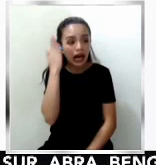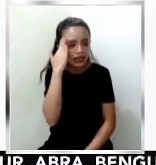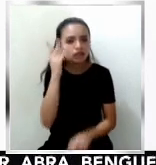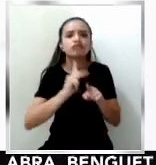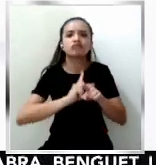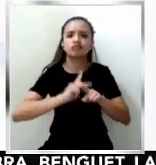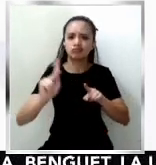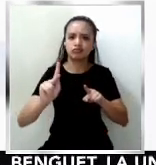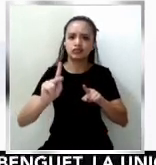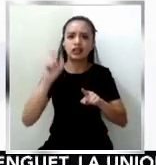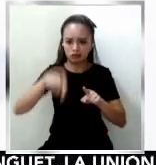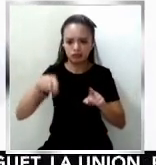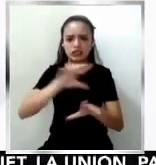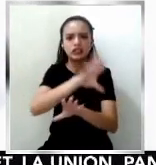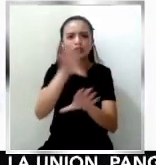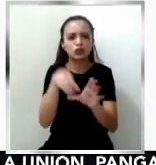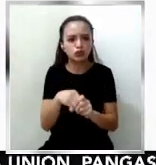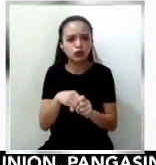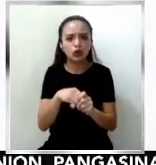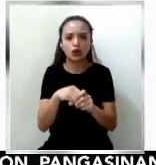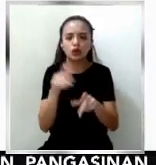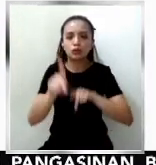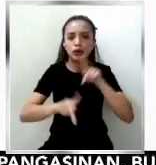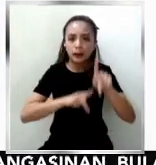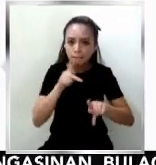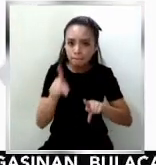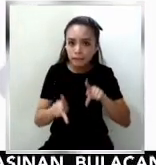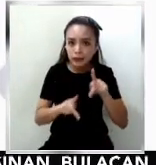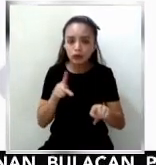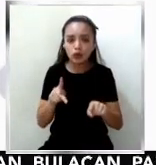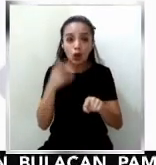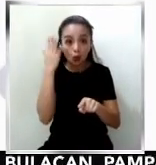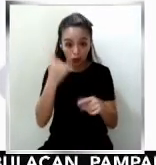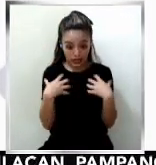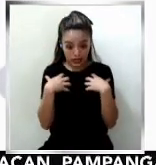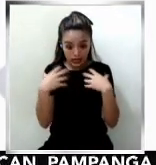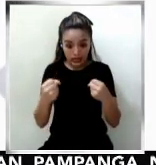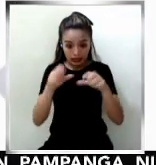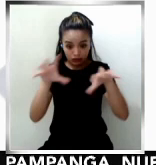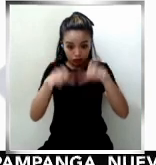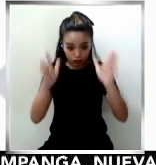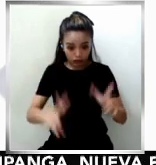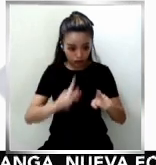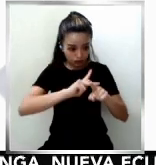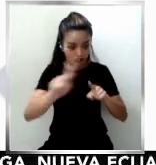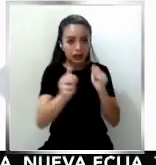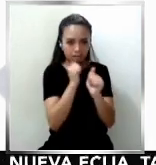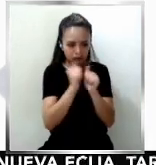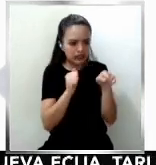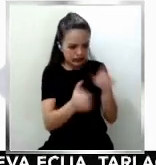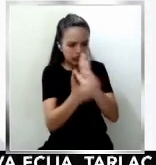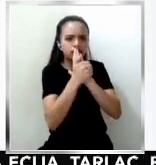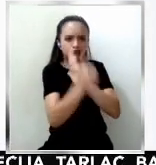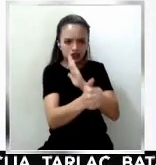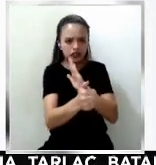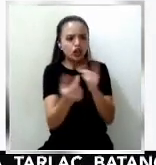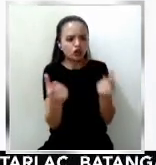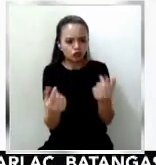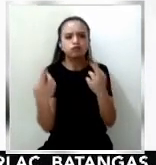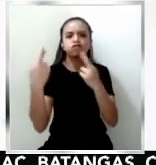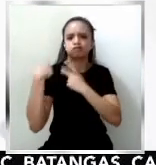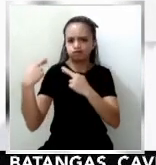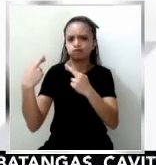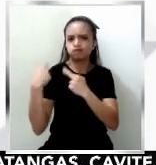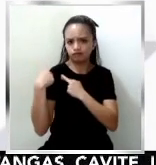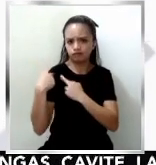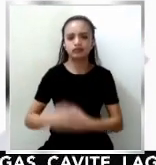the public, no, that health professional are competent enough to do their duties and responsibilities. Sabi naman ni